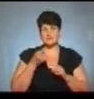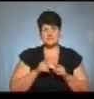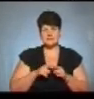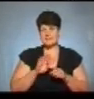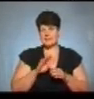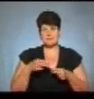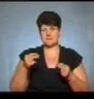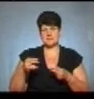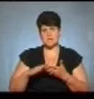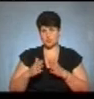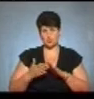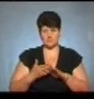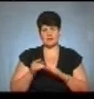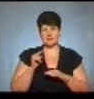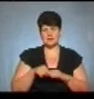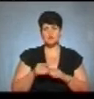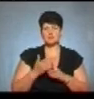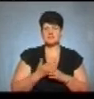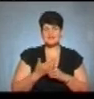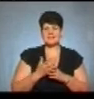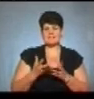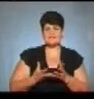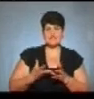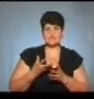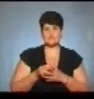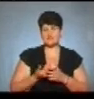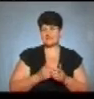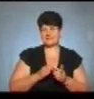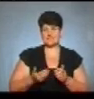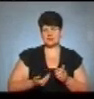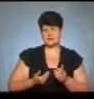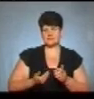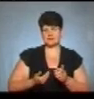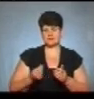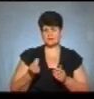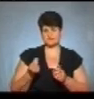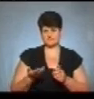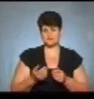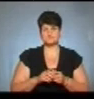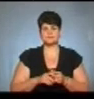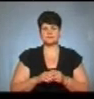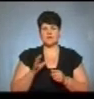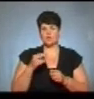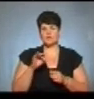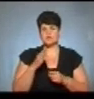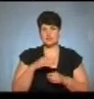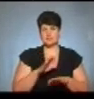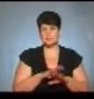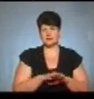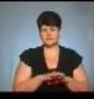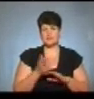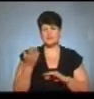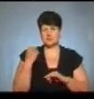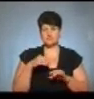непідписання договорів для тих субсидій, які фінансувалися не готівкою, а в грошовій формі через Ощадбанк. В попередній